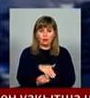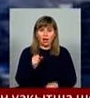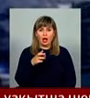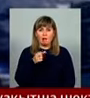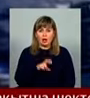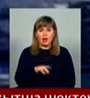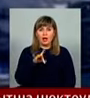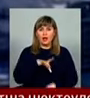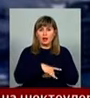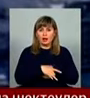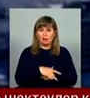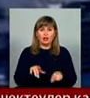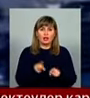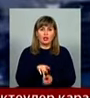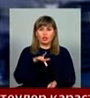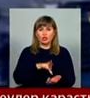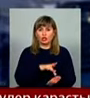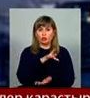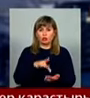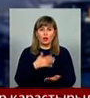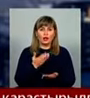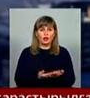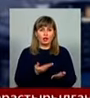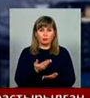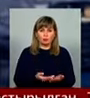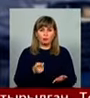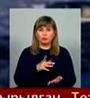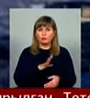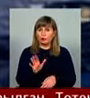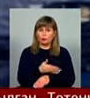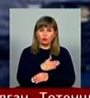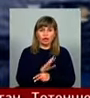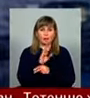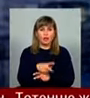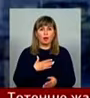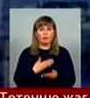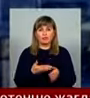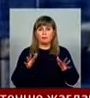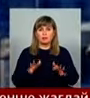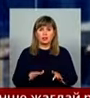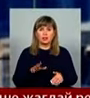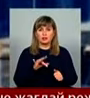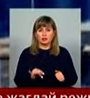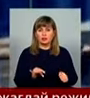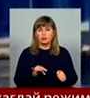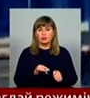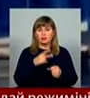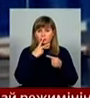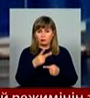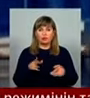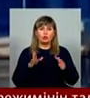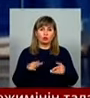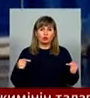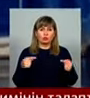и Рымбека, а также центра города. Рекомендуется воздержаться от прогулок и посещения общественных мест и опираться только на достоверные